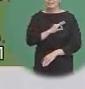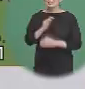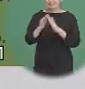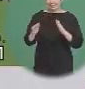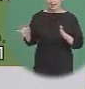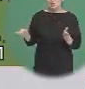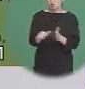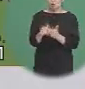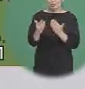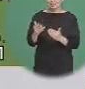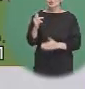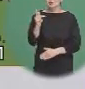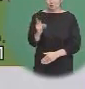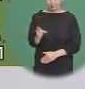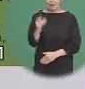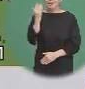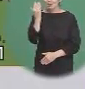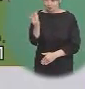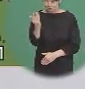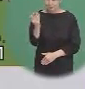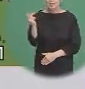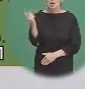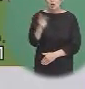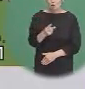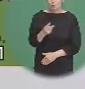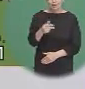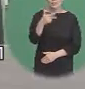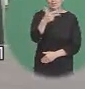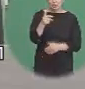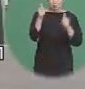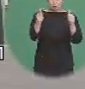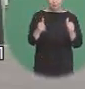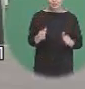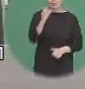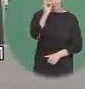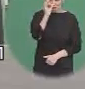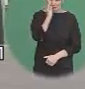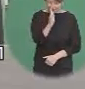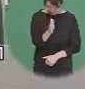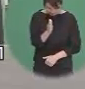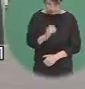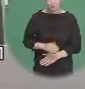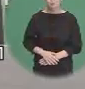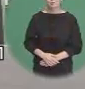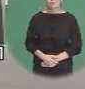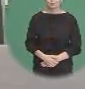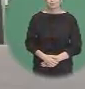障害学習課に問い合わせるか、郡山市のウェブサイトをご覧ください。